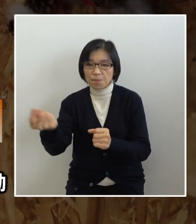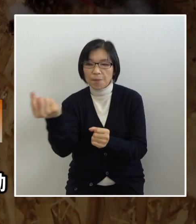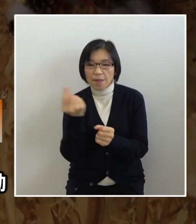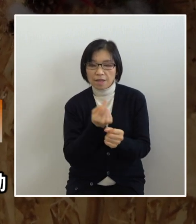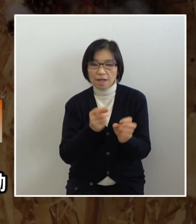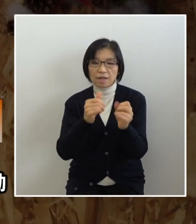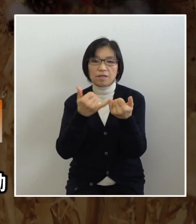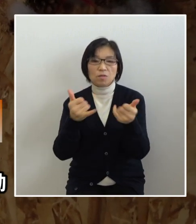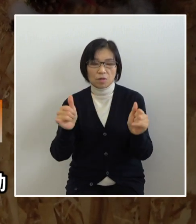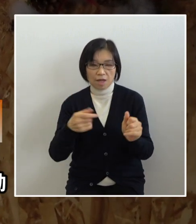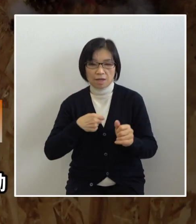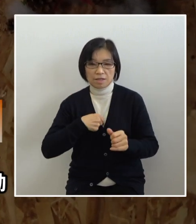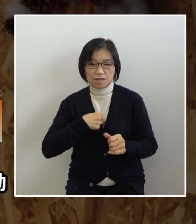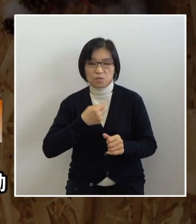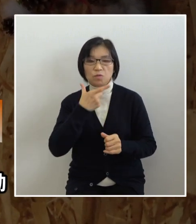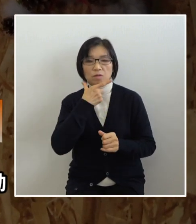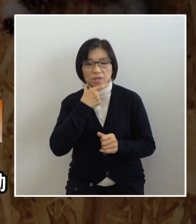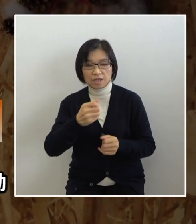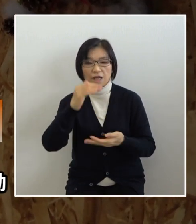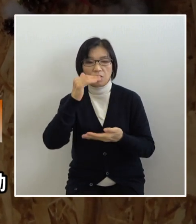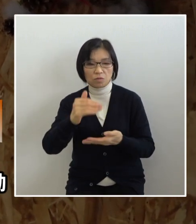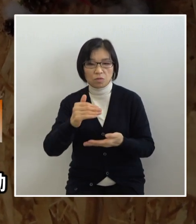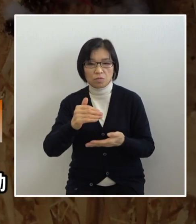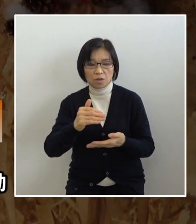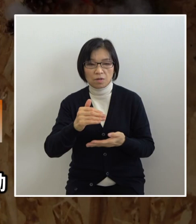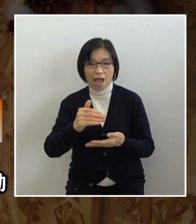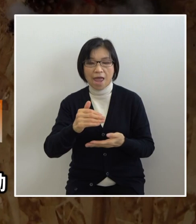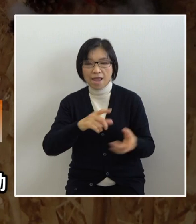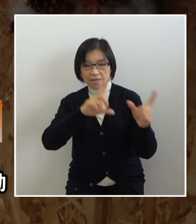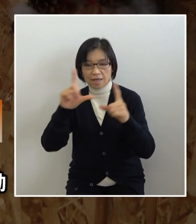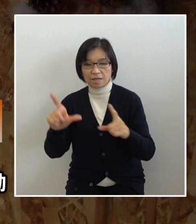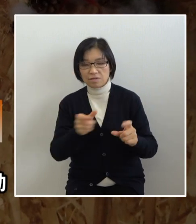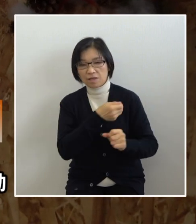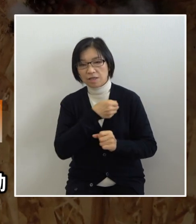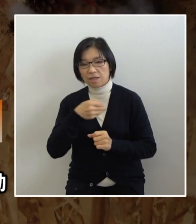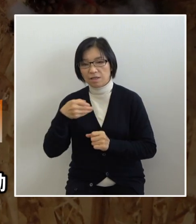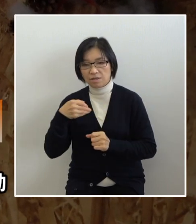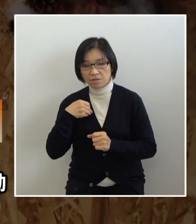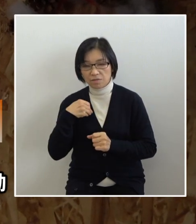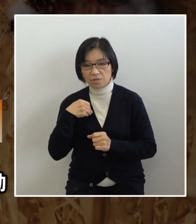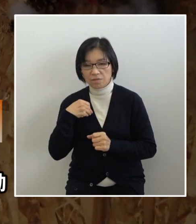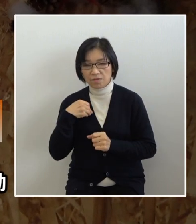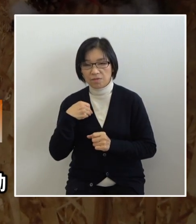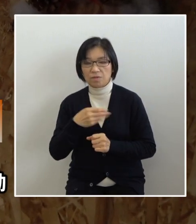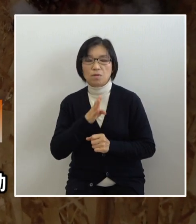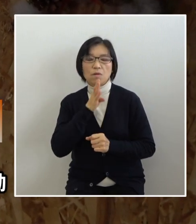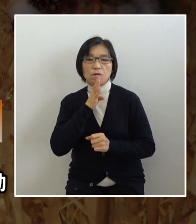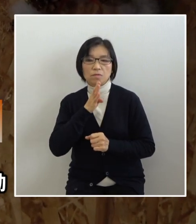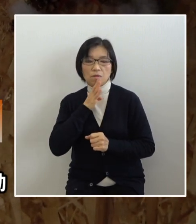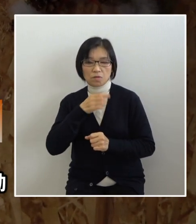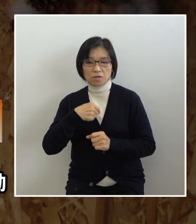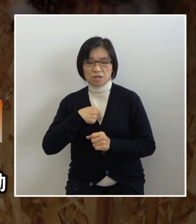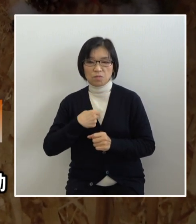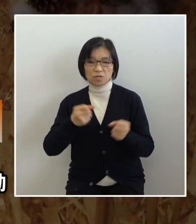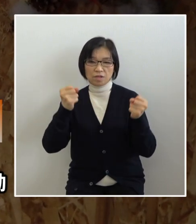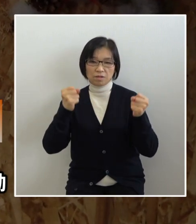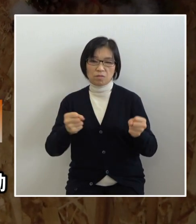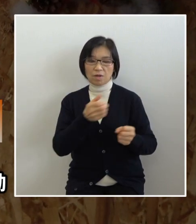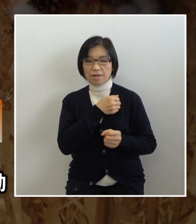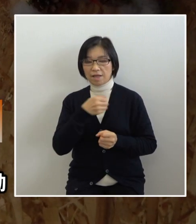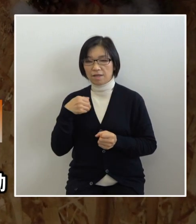方が自分の好きなことをして過ごせる、ありのままの自分でいられる場所です